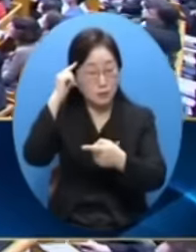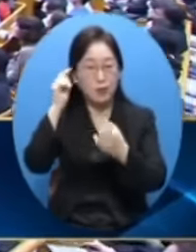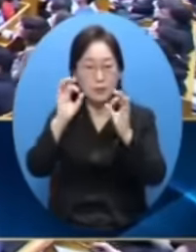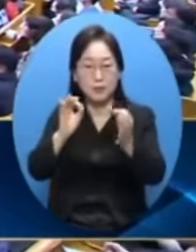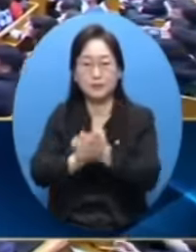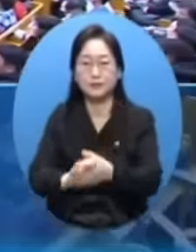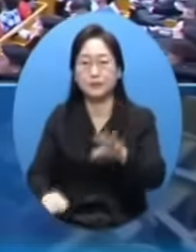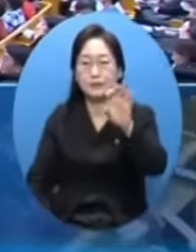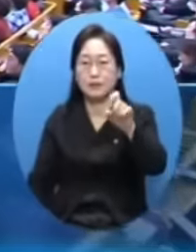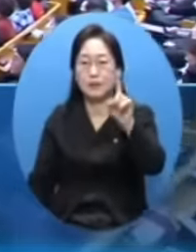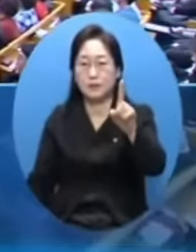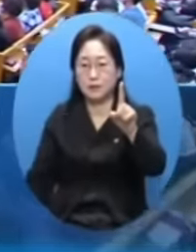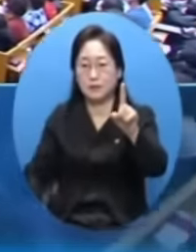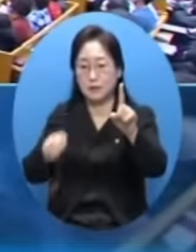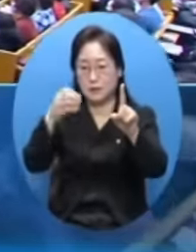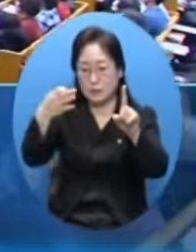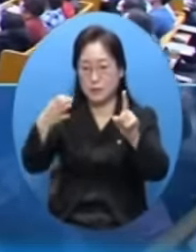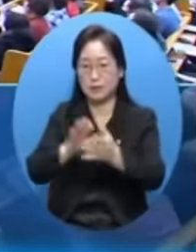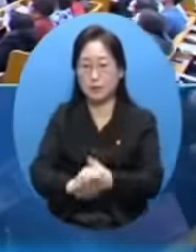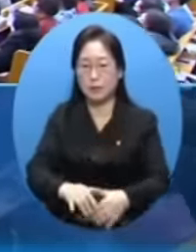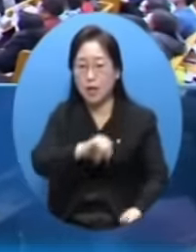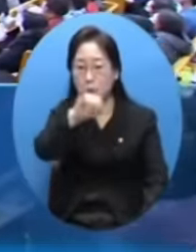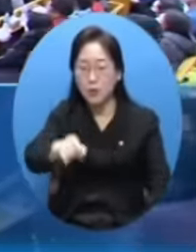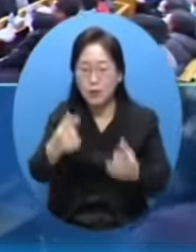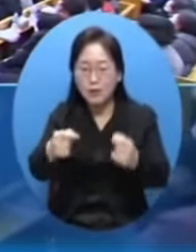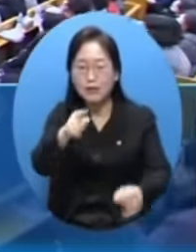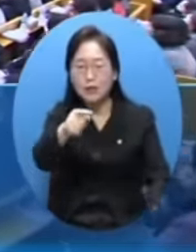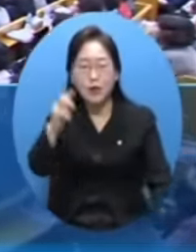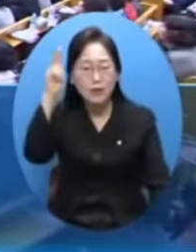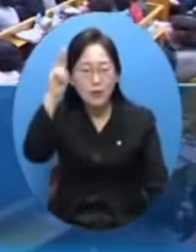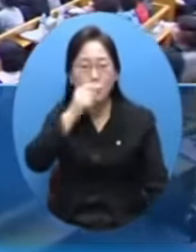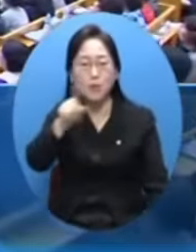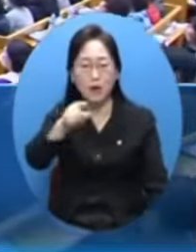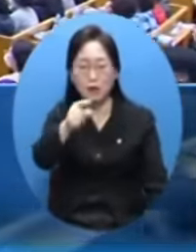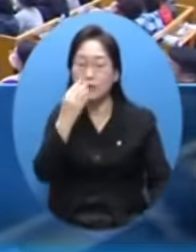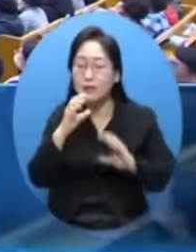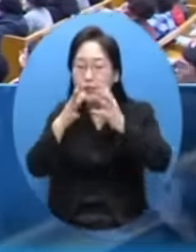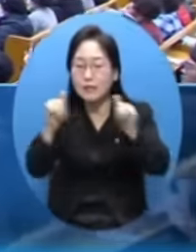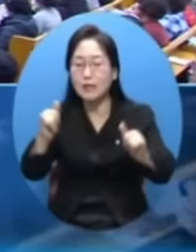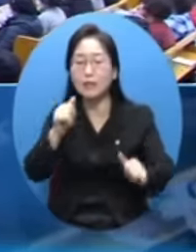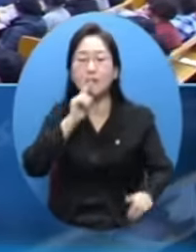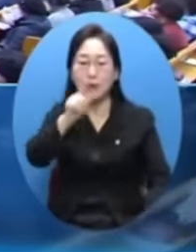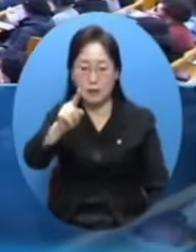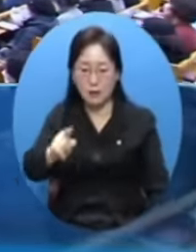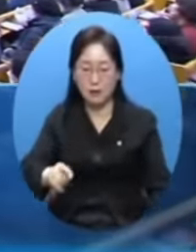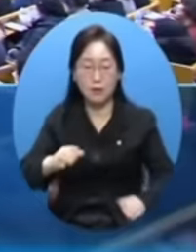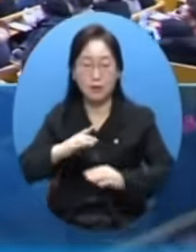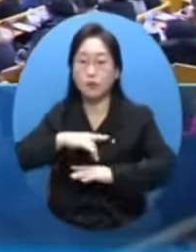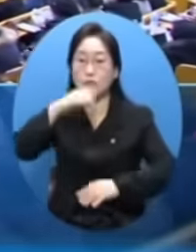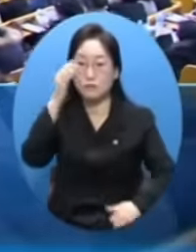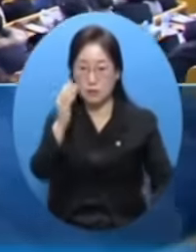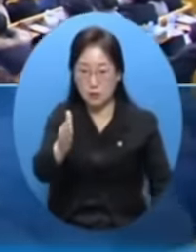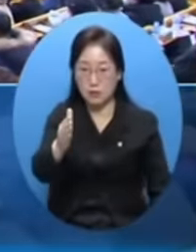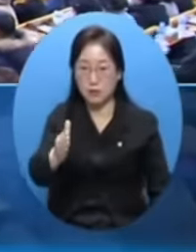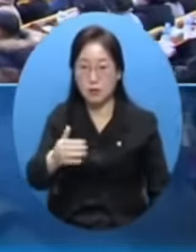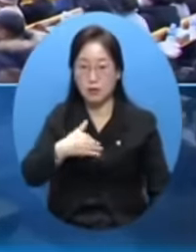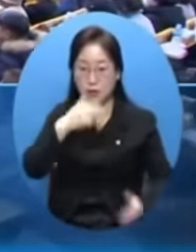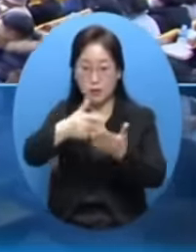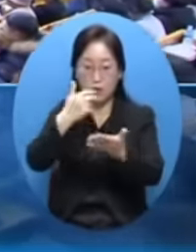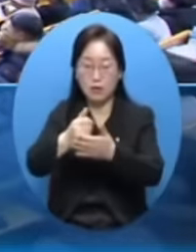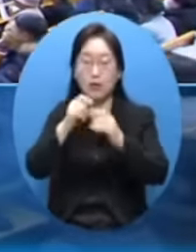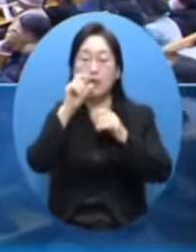14절에 이같이 말씀합니다 벌어지 같은 너 야아 너 이스라엘 사람들아 두려워하지 말라 나 야가